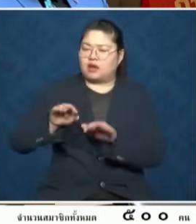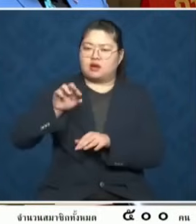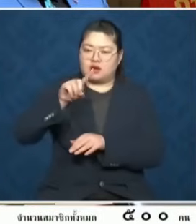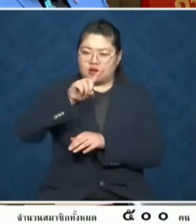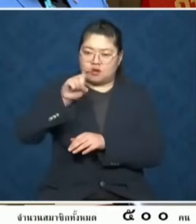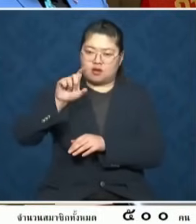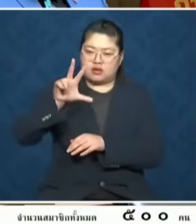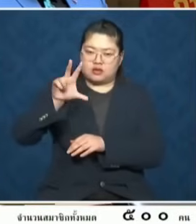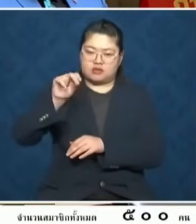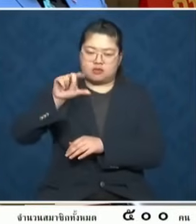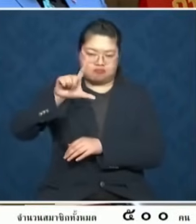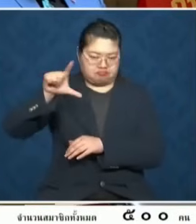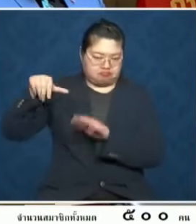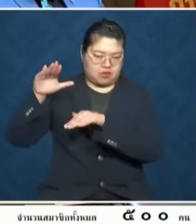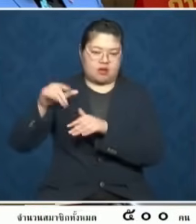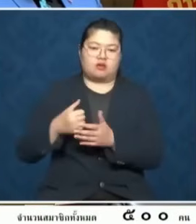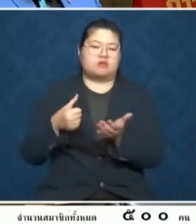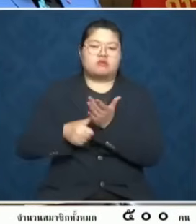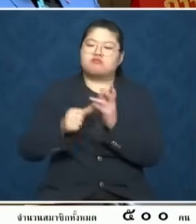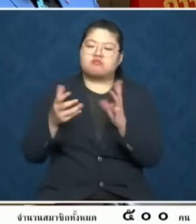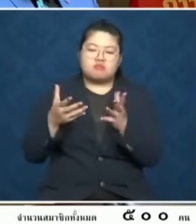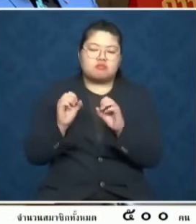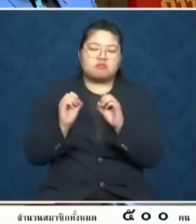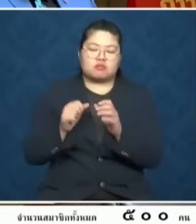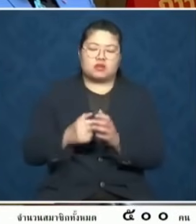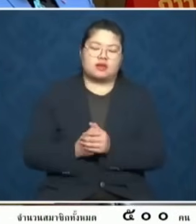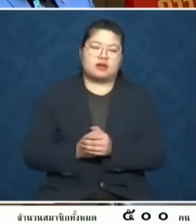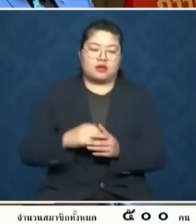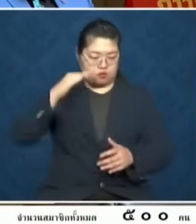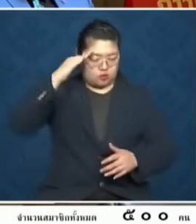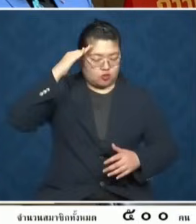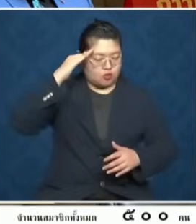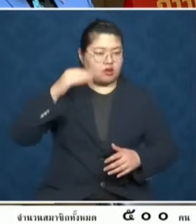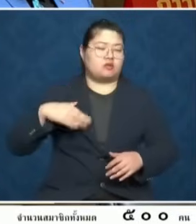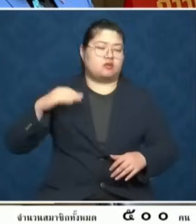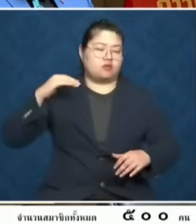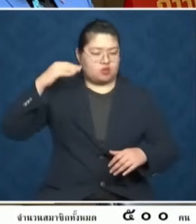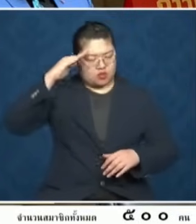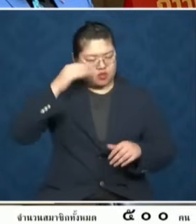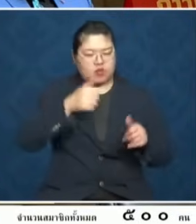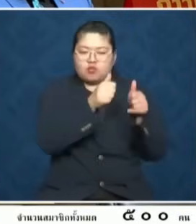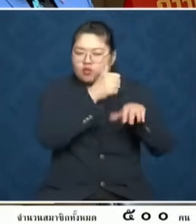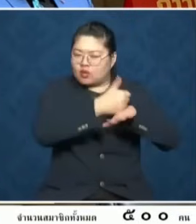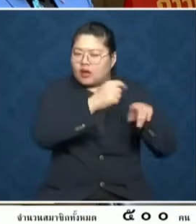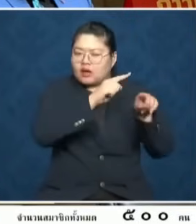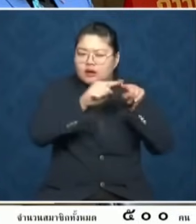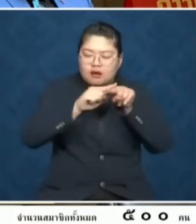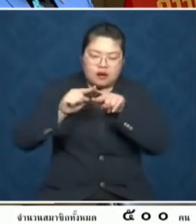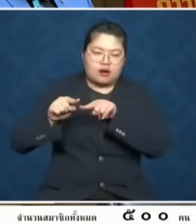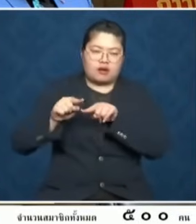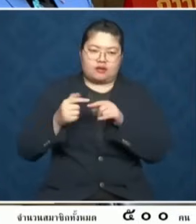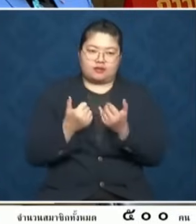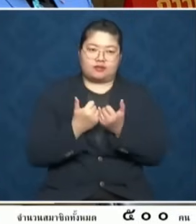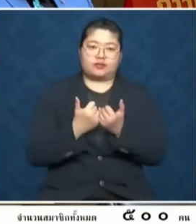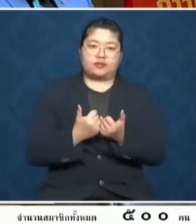หนี้สินค่ะท่านประธานคะยังมีนายพลและผบทบอีกหลายรายค่ะที่ออก